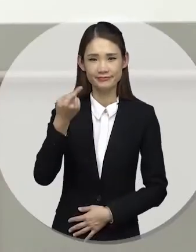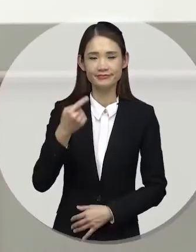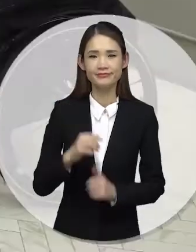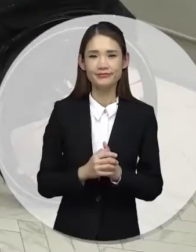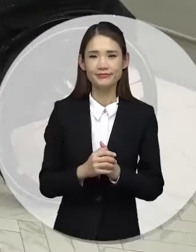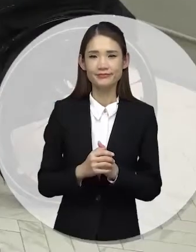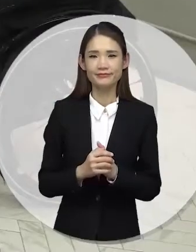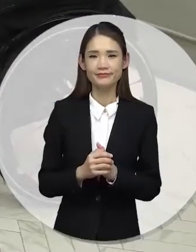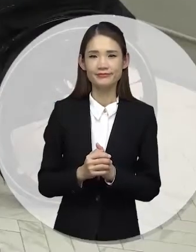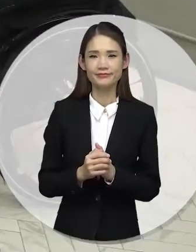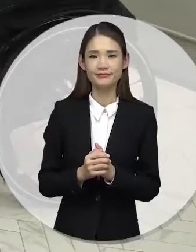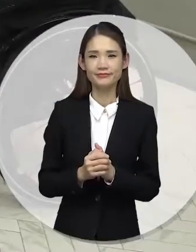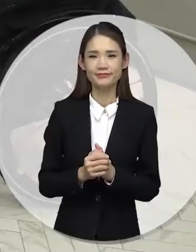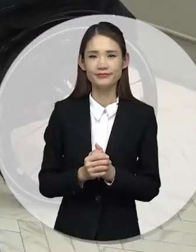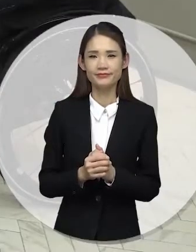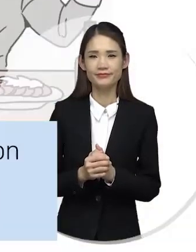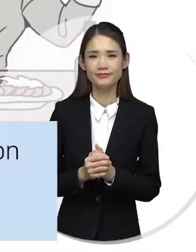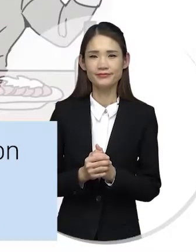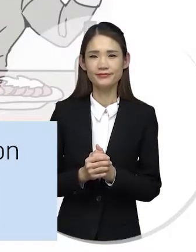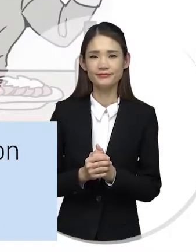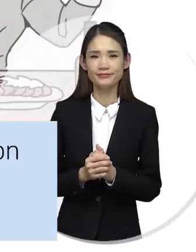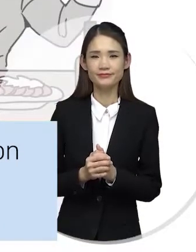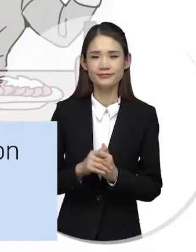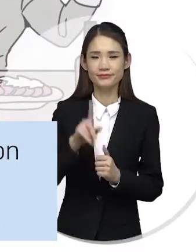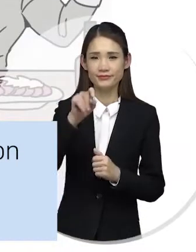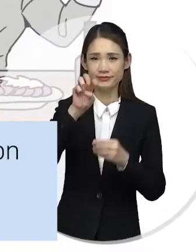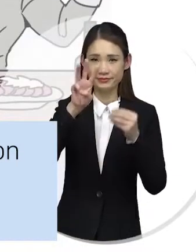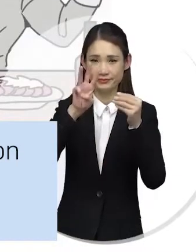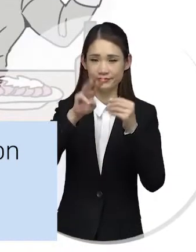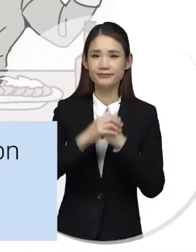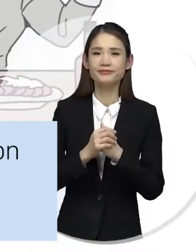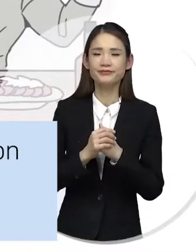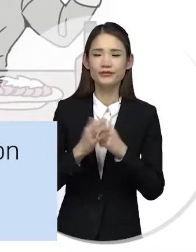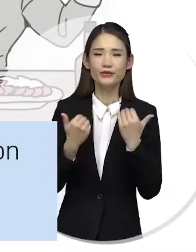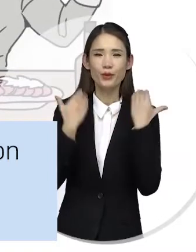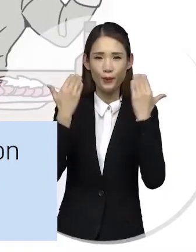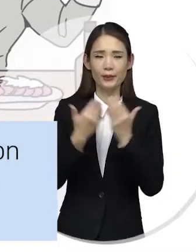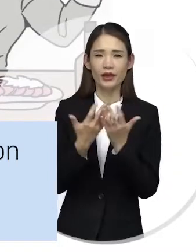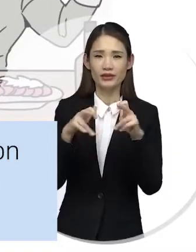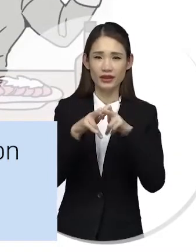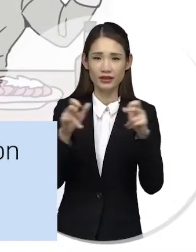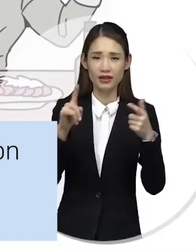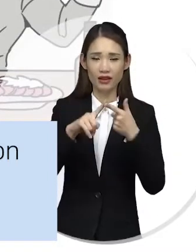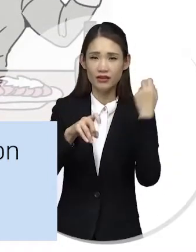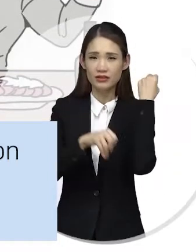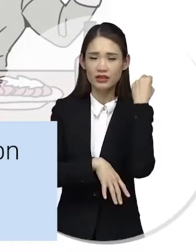다음으로 한번 넘어가 볼게요. 13번.